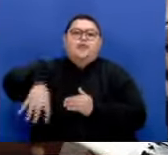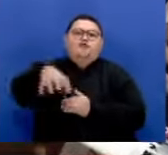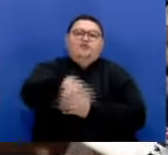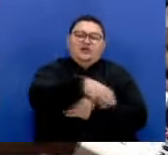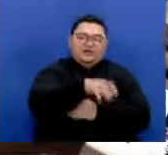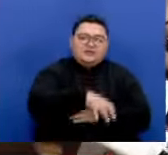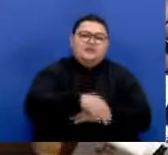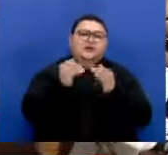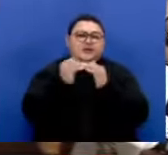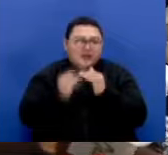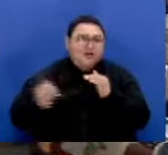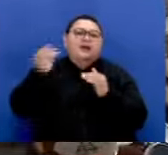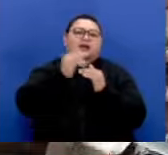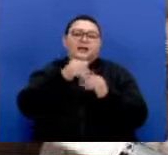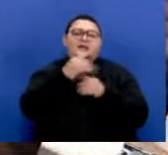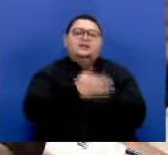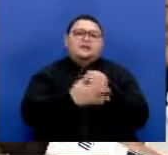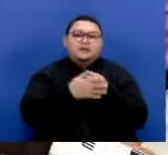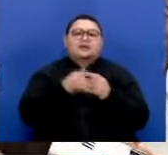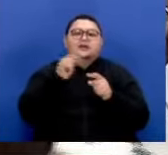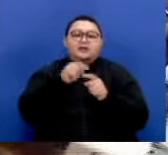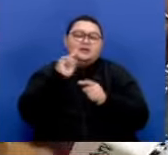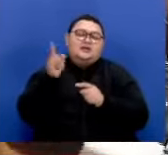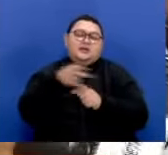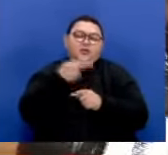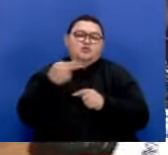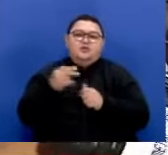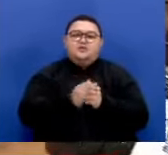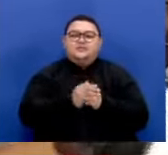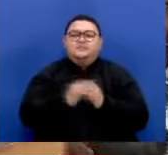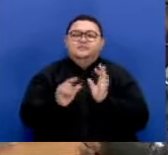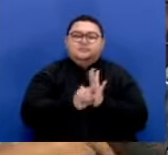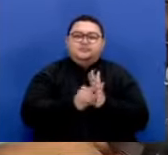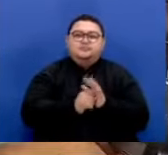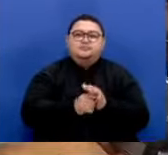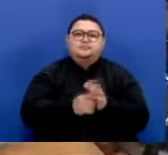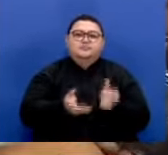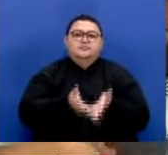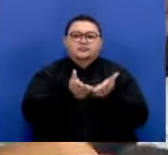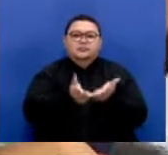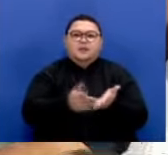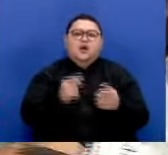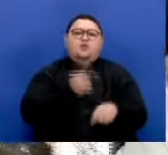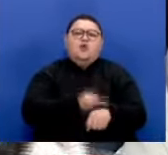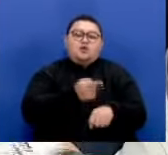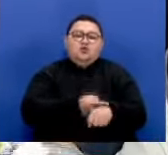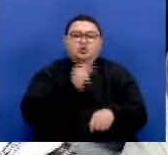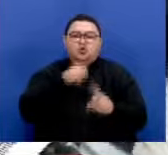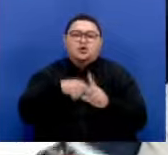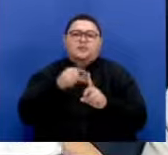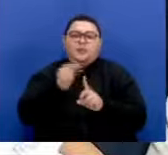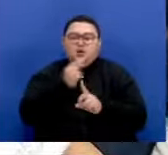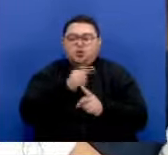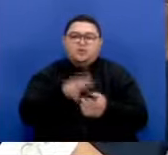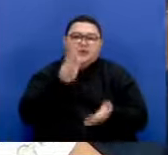itu baru direkapitulasi di tingkat KPU Republik Indonesia. Dan undang-undang memberikan waktu kepada KPU untuk menetapkan